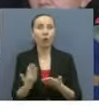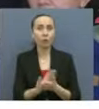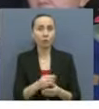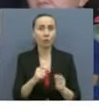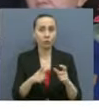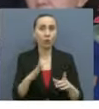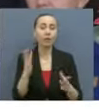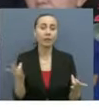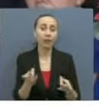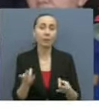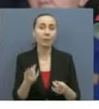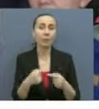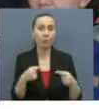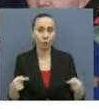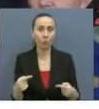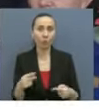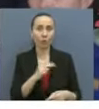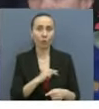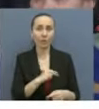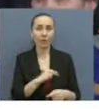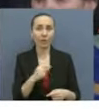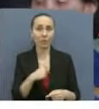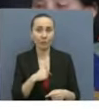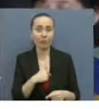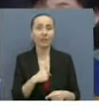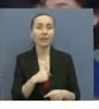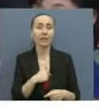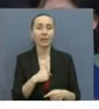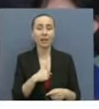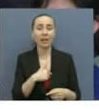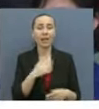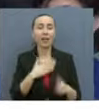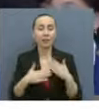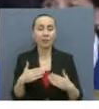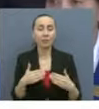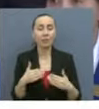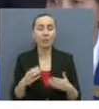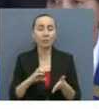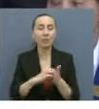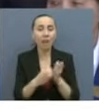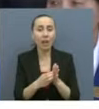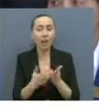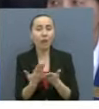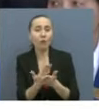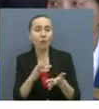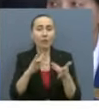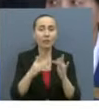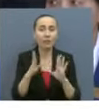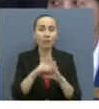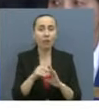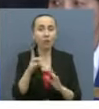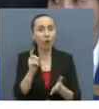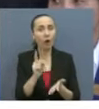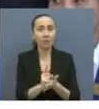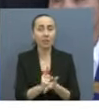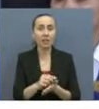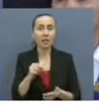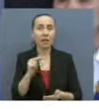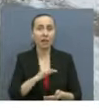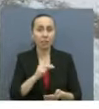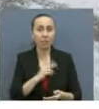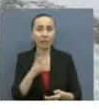по-другому работать. Мы оснастим вас с новым кабинетом, новой модификацией, поддержим вас. Но вы должны и обязаны работать над собой. Это очень важно